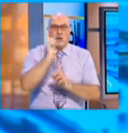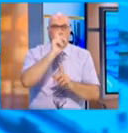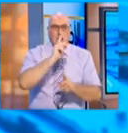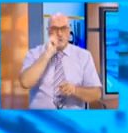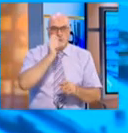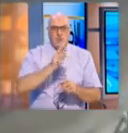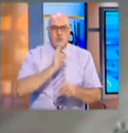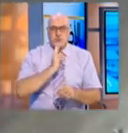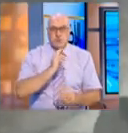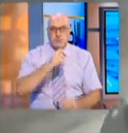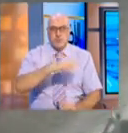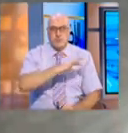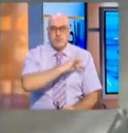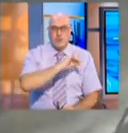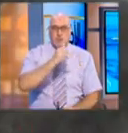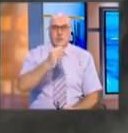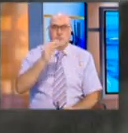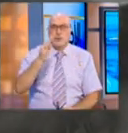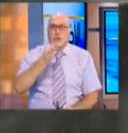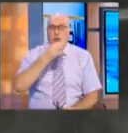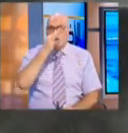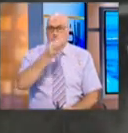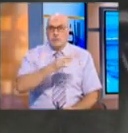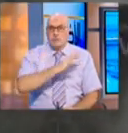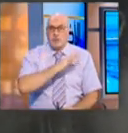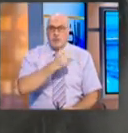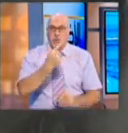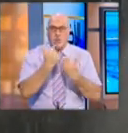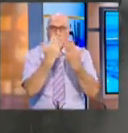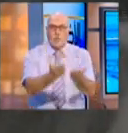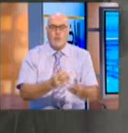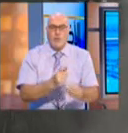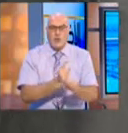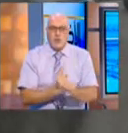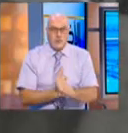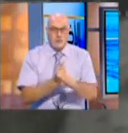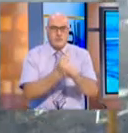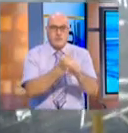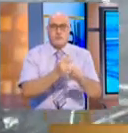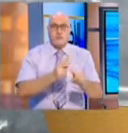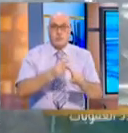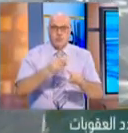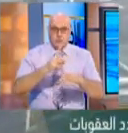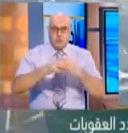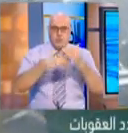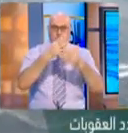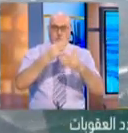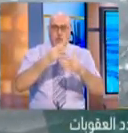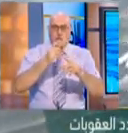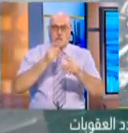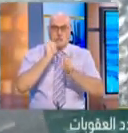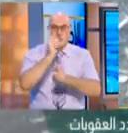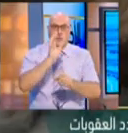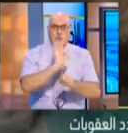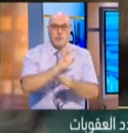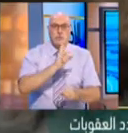قال الرئيس الأمريكي جو بايدن إن واشنطن قررت تزويد كييف بأنظمة صاروخية أكثر تطورا لدعمها في معركتها ضد